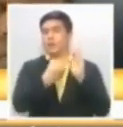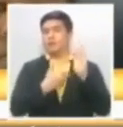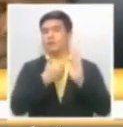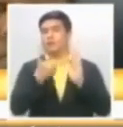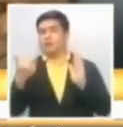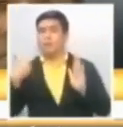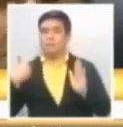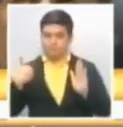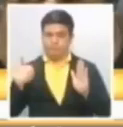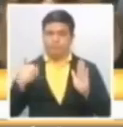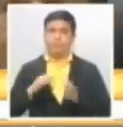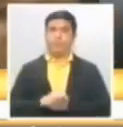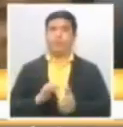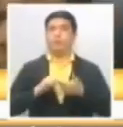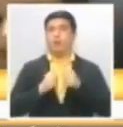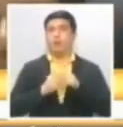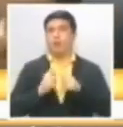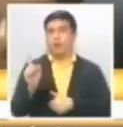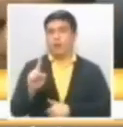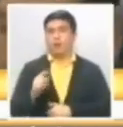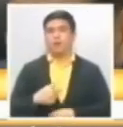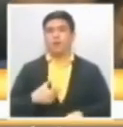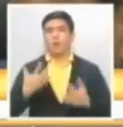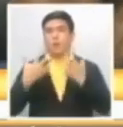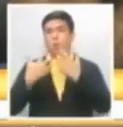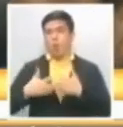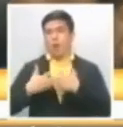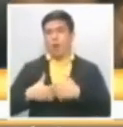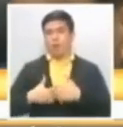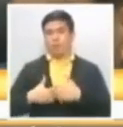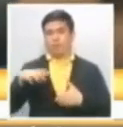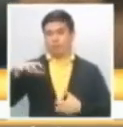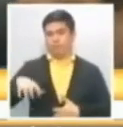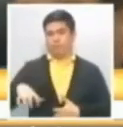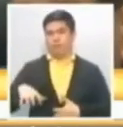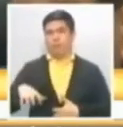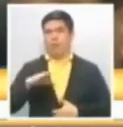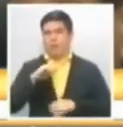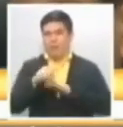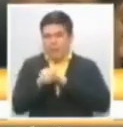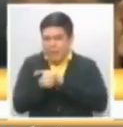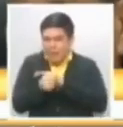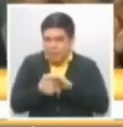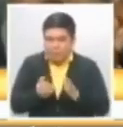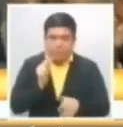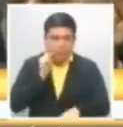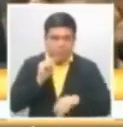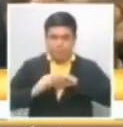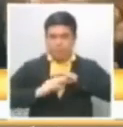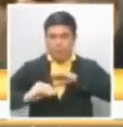นปัญหาที่ผมจะพูดต่อไปนี้คือปัญหาโรงงานอุตสาหกรรมแอบถ่ายเทน้ำเสียลงสู่แม่น้ำลำคล